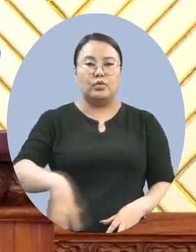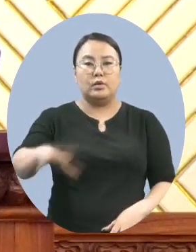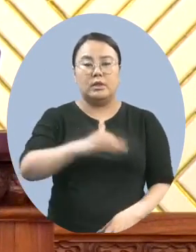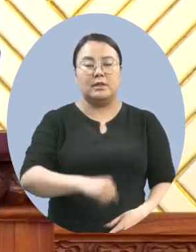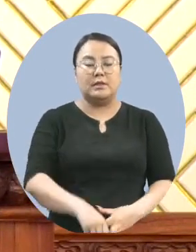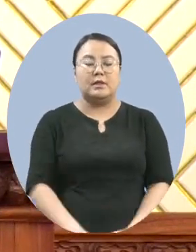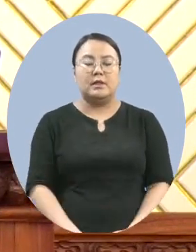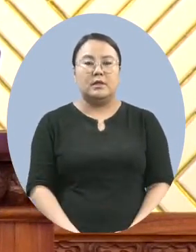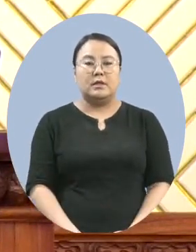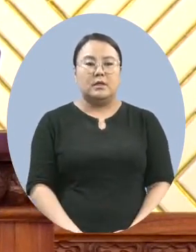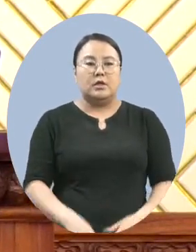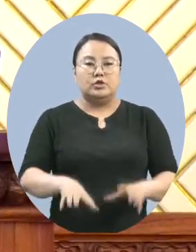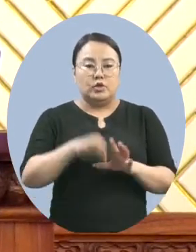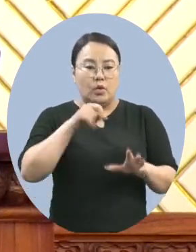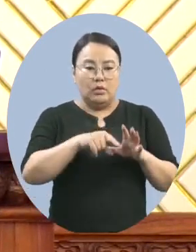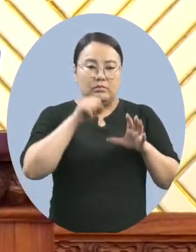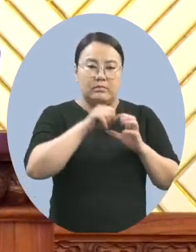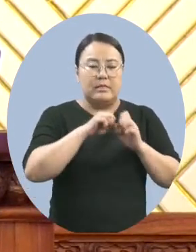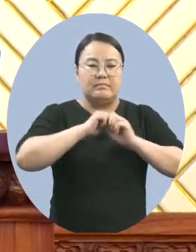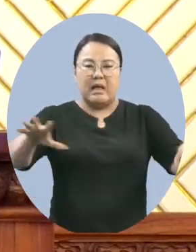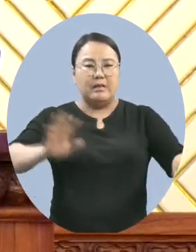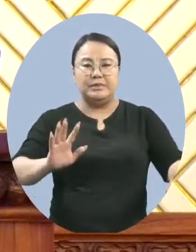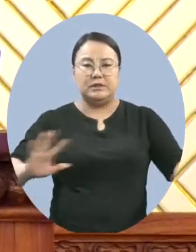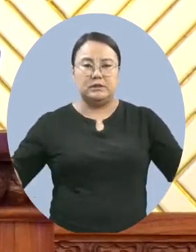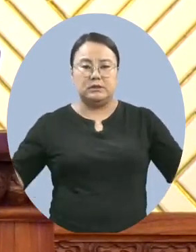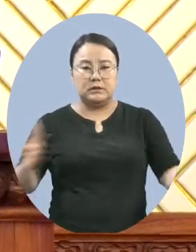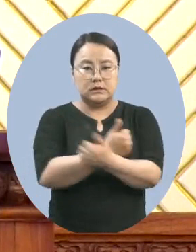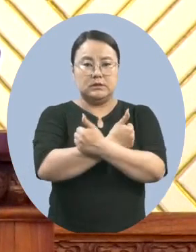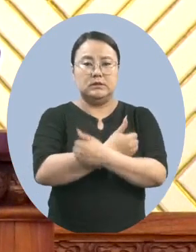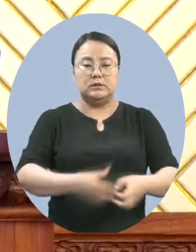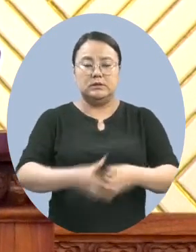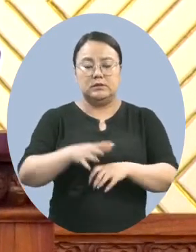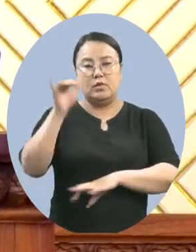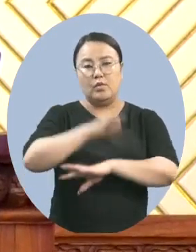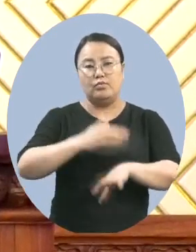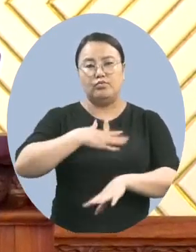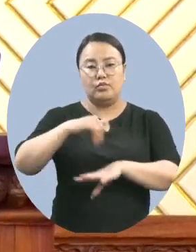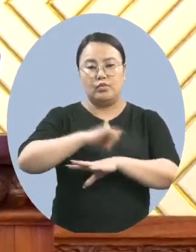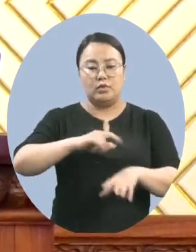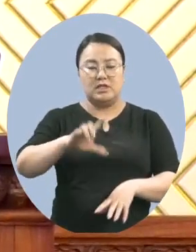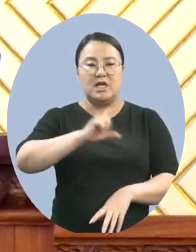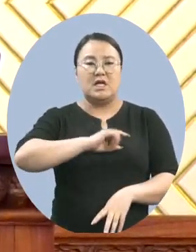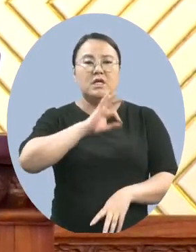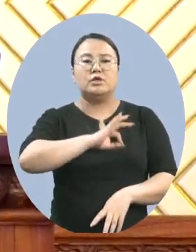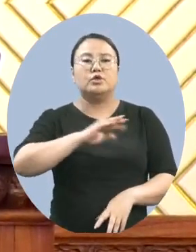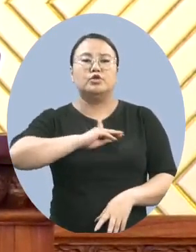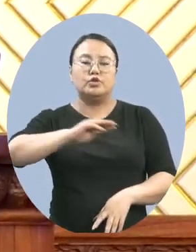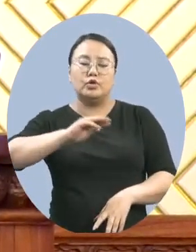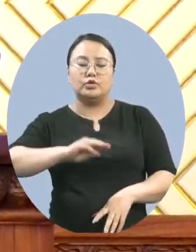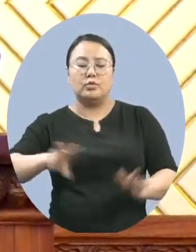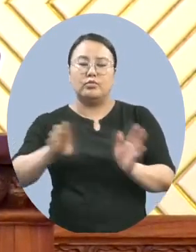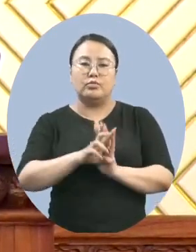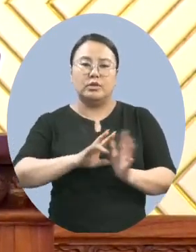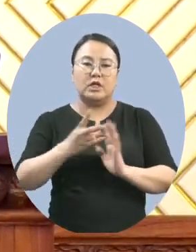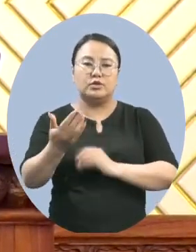бол тарж бутрагдаг биш, эвлэлж нийлүүлдэг, улс орныхоо том иргэшгийг төлөө нэгддэг ийм боломжийг олгодог